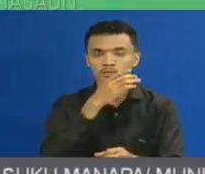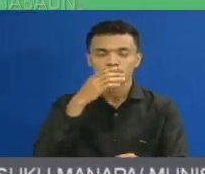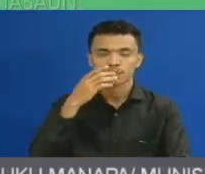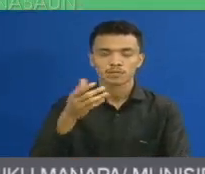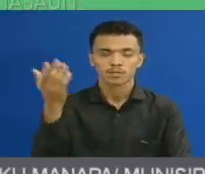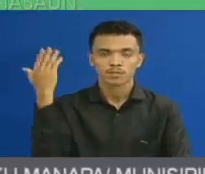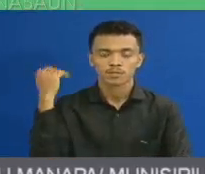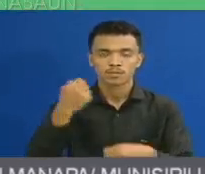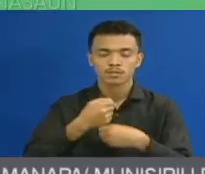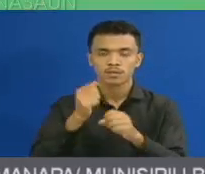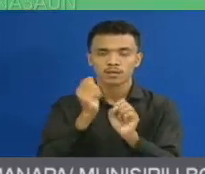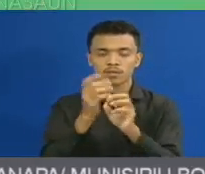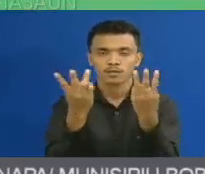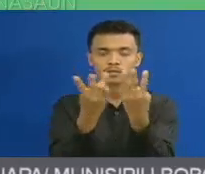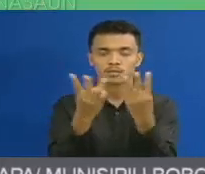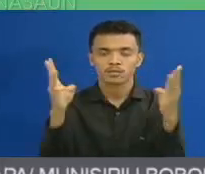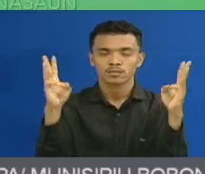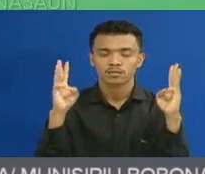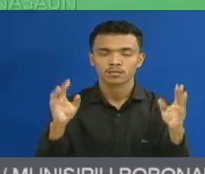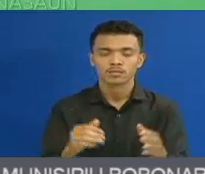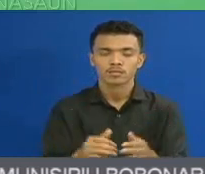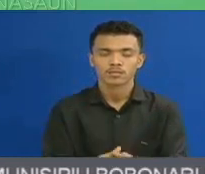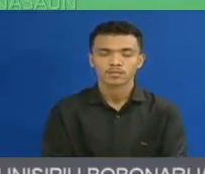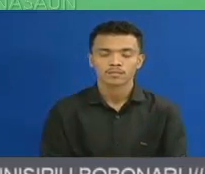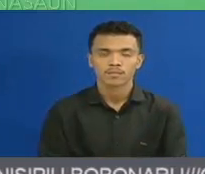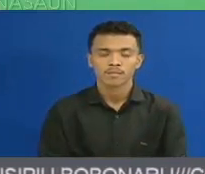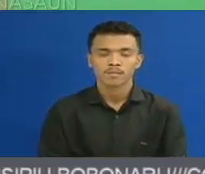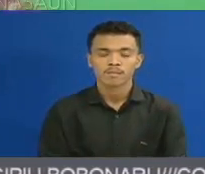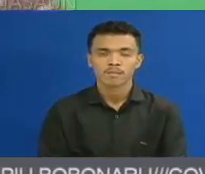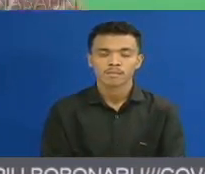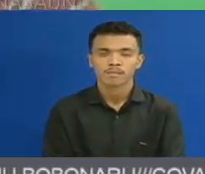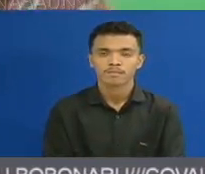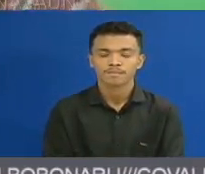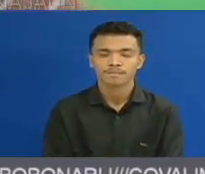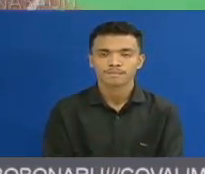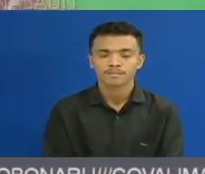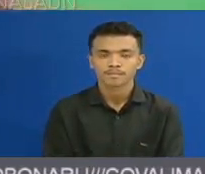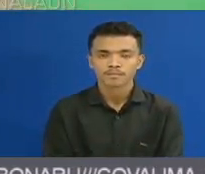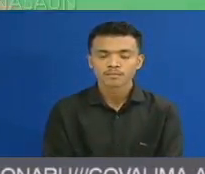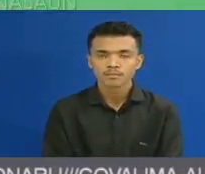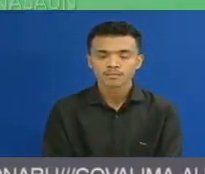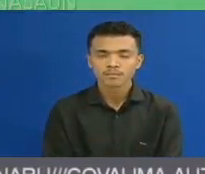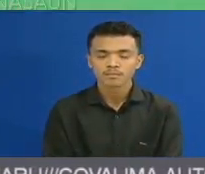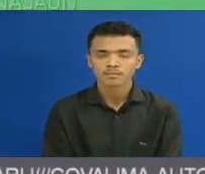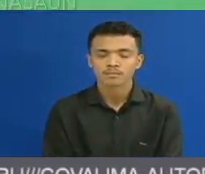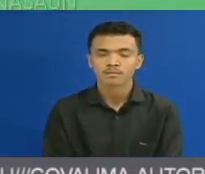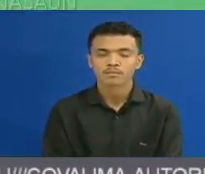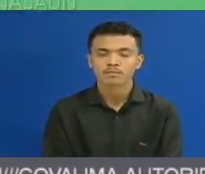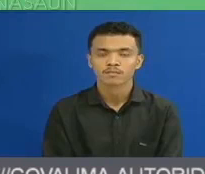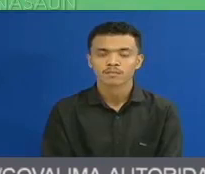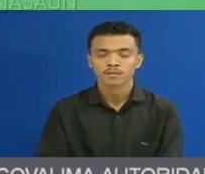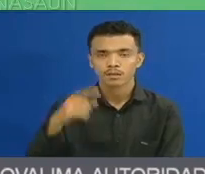tem a luto maclamente nós calam sira tem que ser zaga animal hanya semua zaga